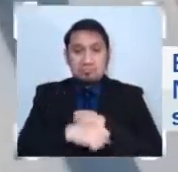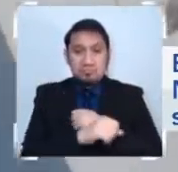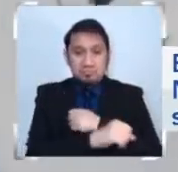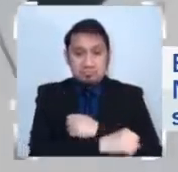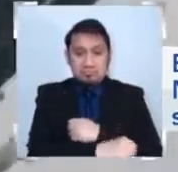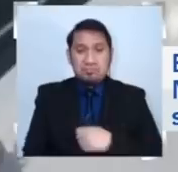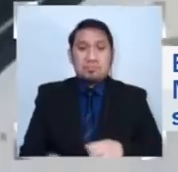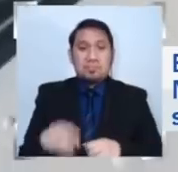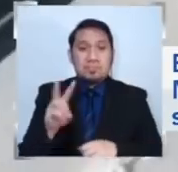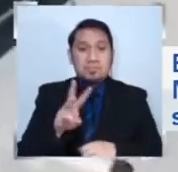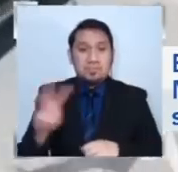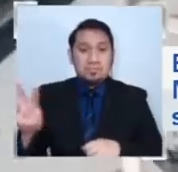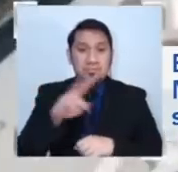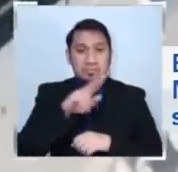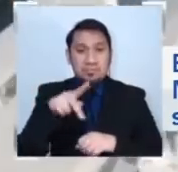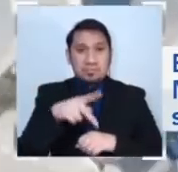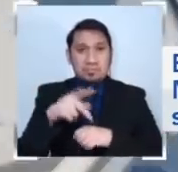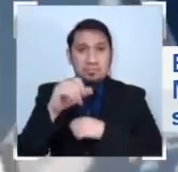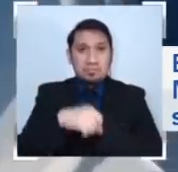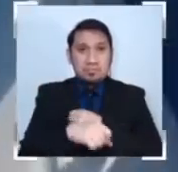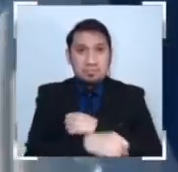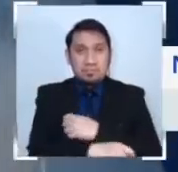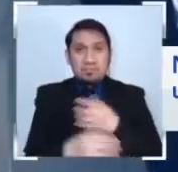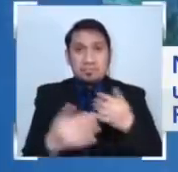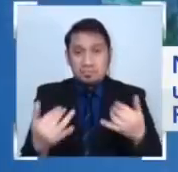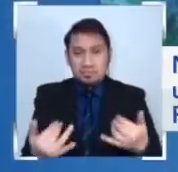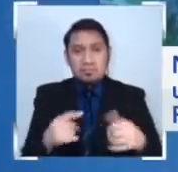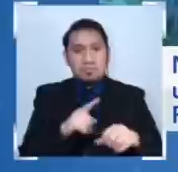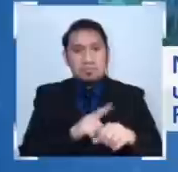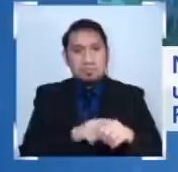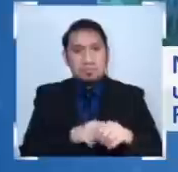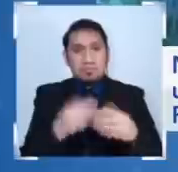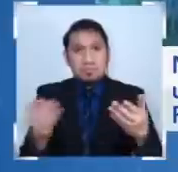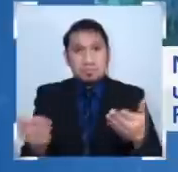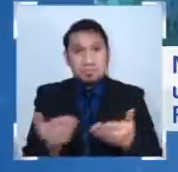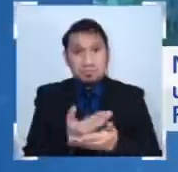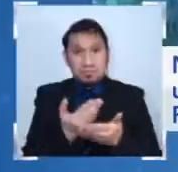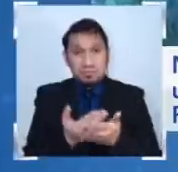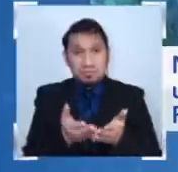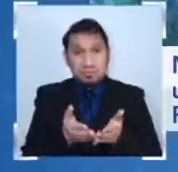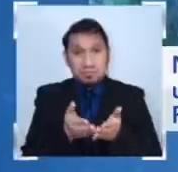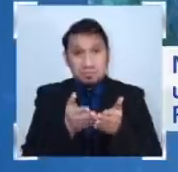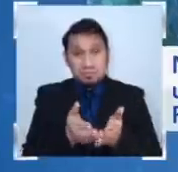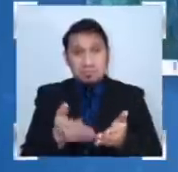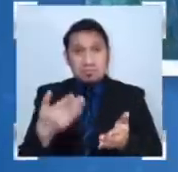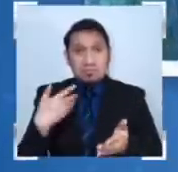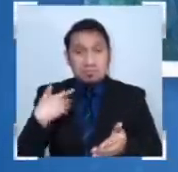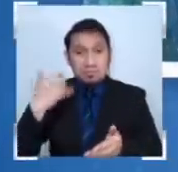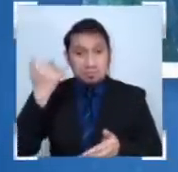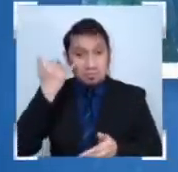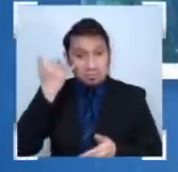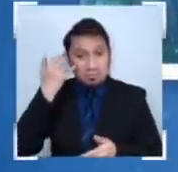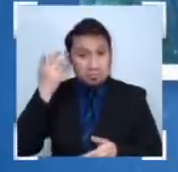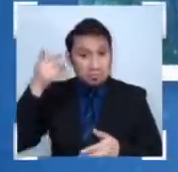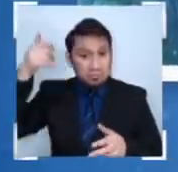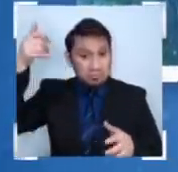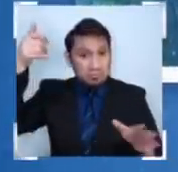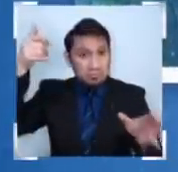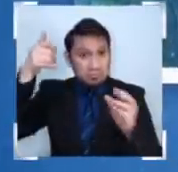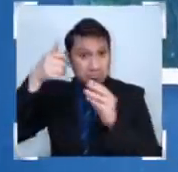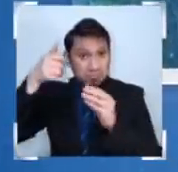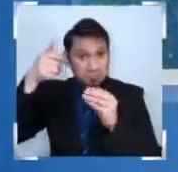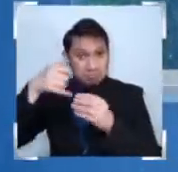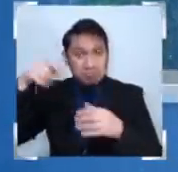Sea. Napapanahon ang pagdating ng bagong barko, lalo na't namataan ng satellite imaging firm na Similarity nitong